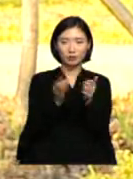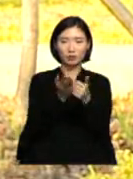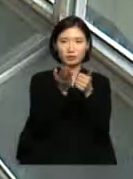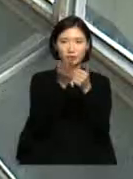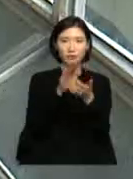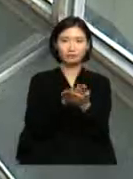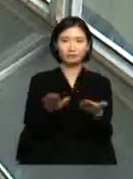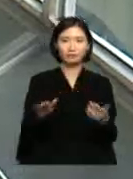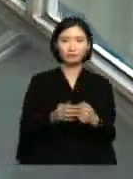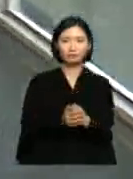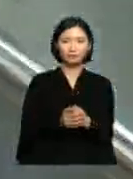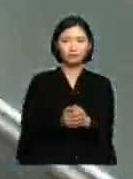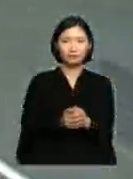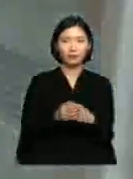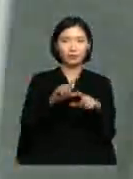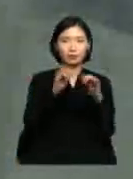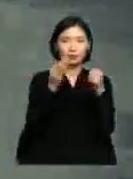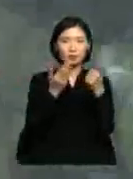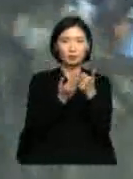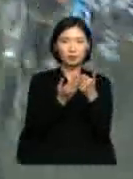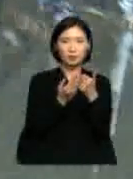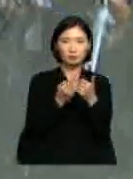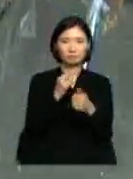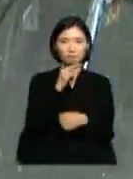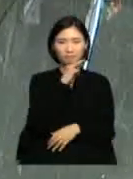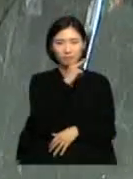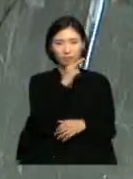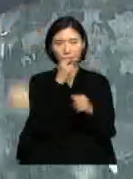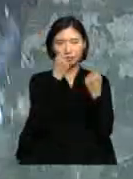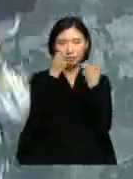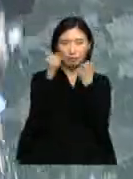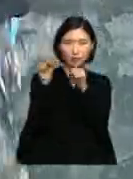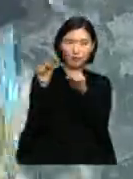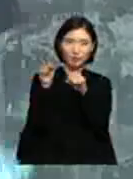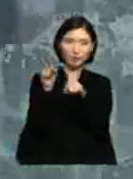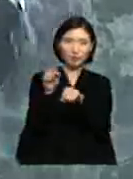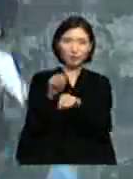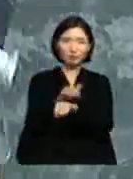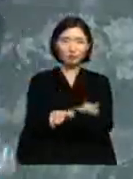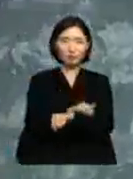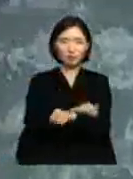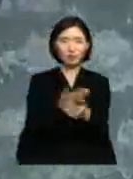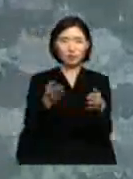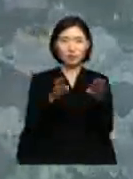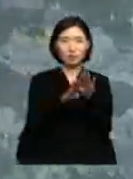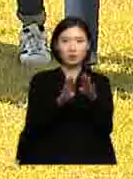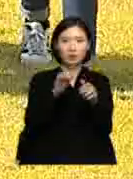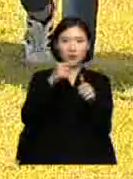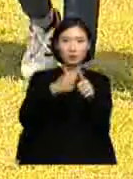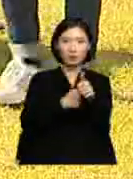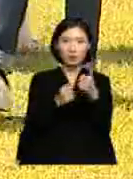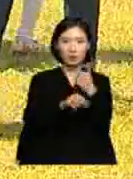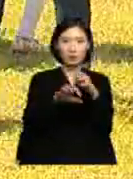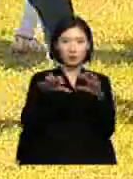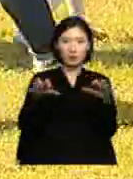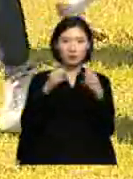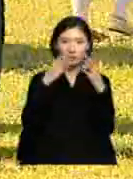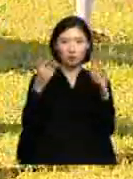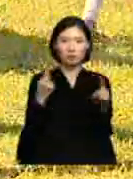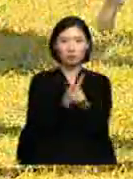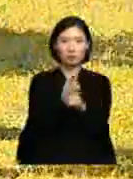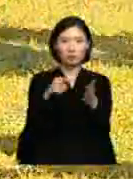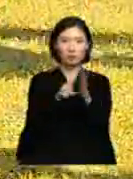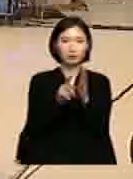나가겠습니다. 주민들에게 혐오감과 불편을 주던 님비 시설이 생태마을로 탈바꿈하기 위한 주민들의